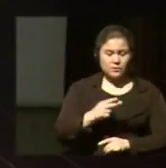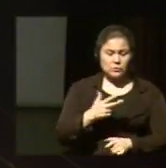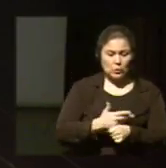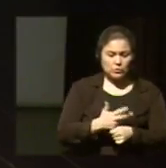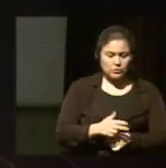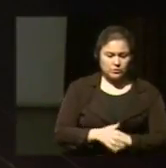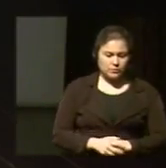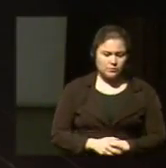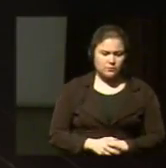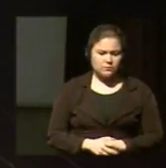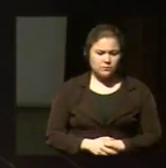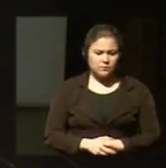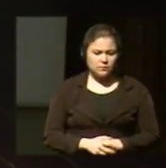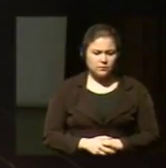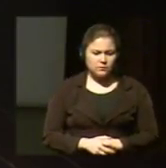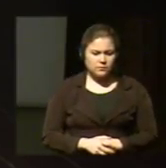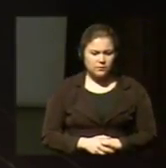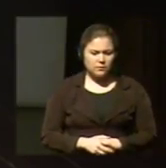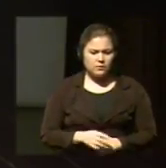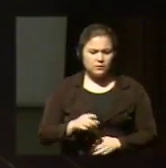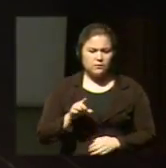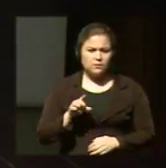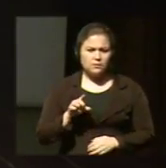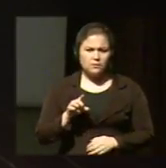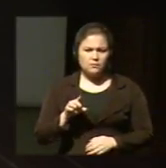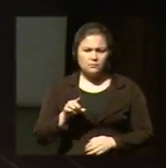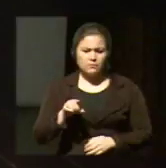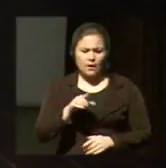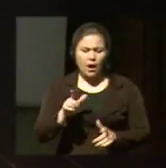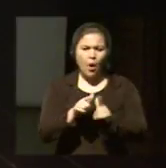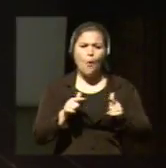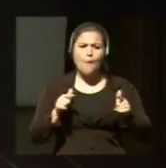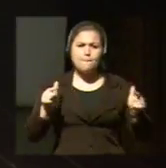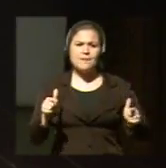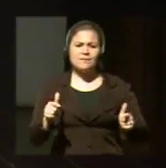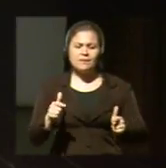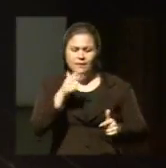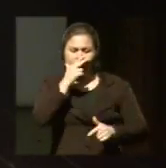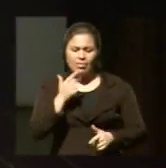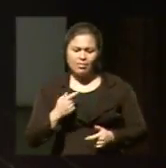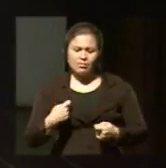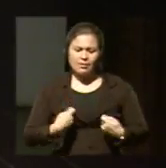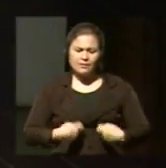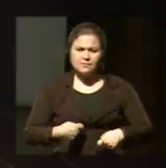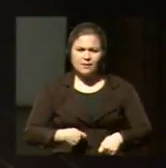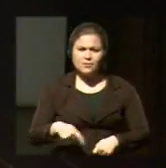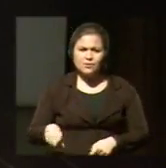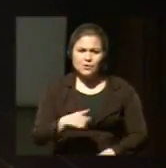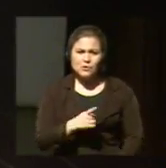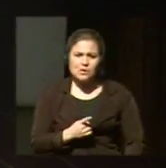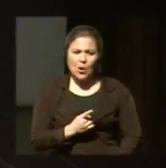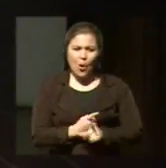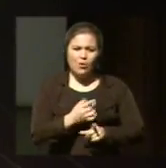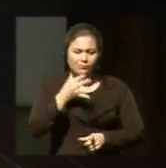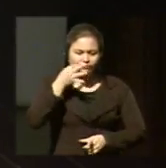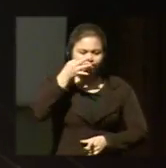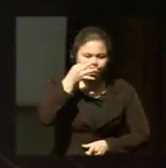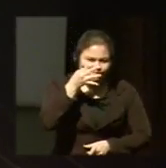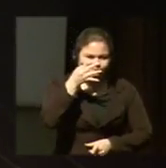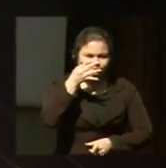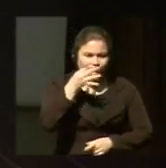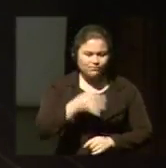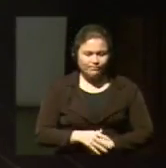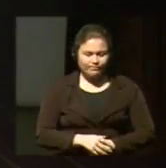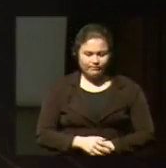sich in echt zu treffen. Das heißt, wenn E-Learning stattfindet, also